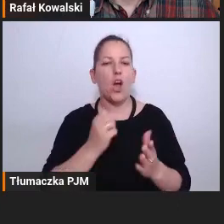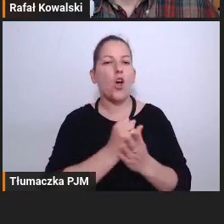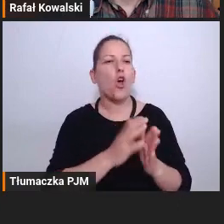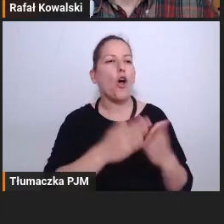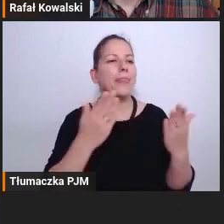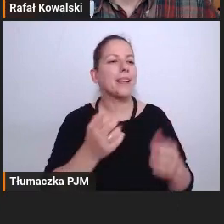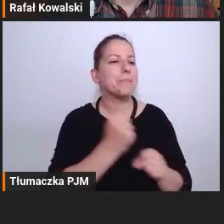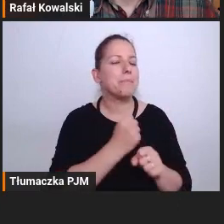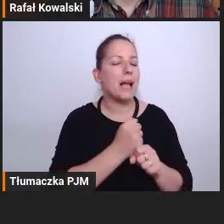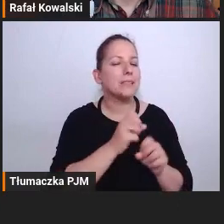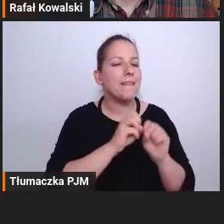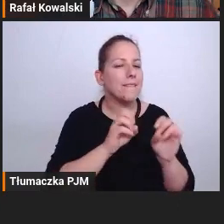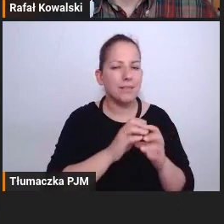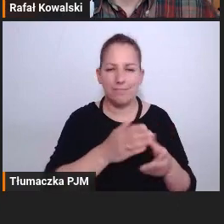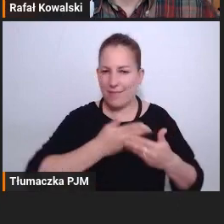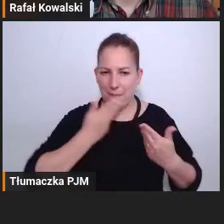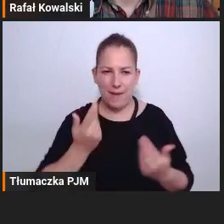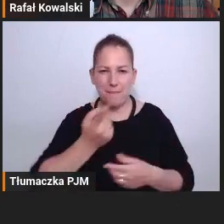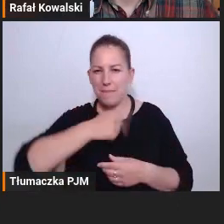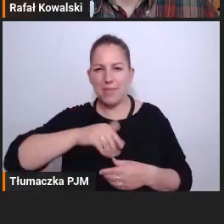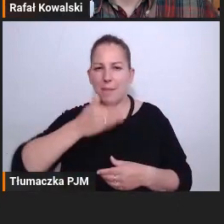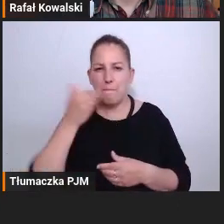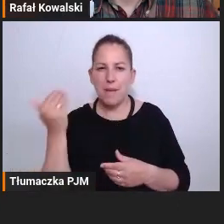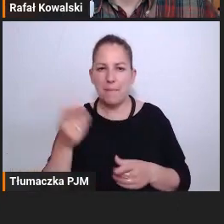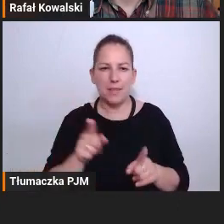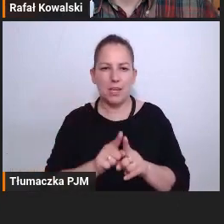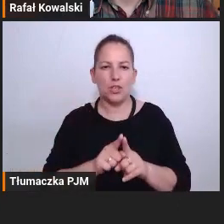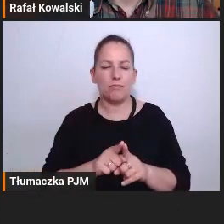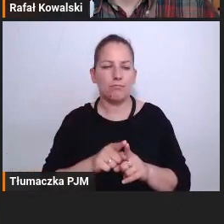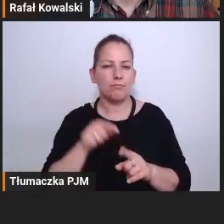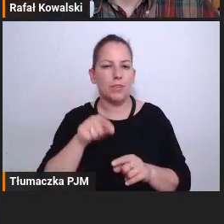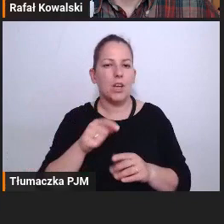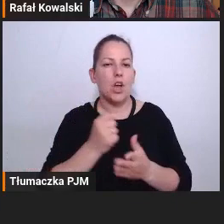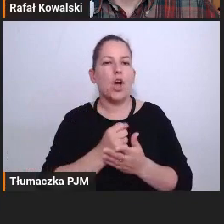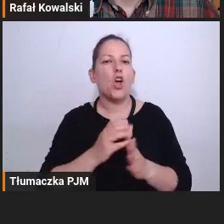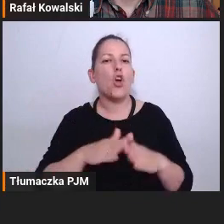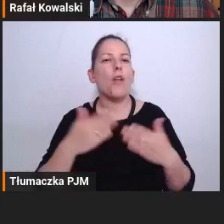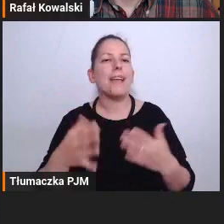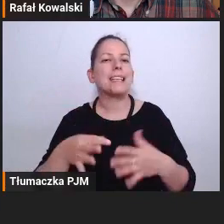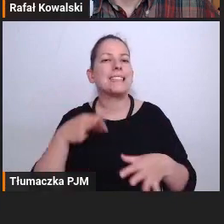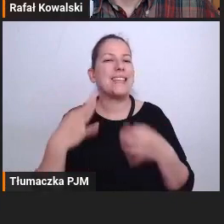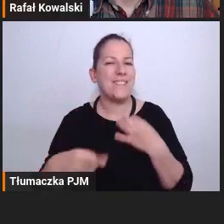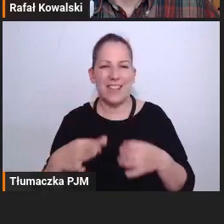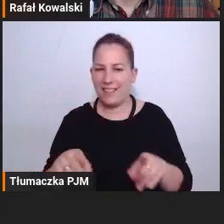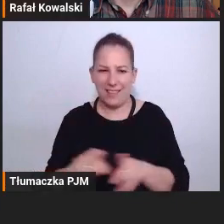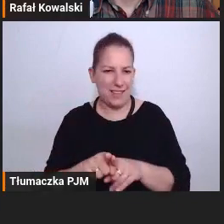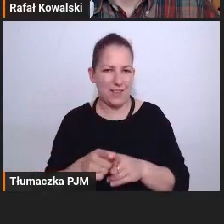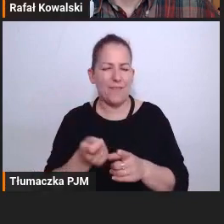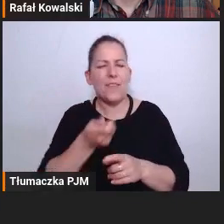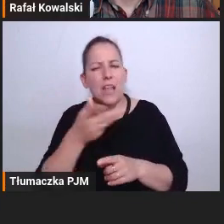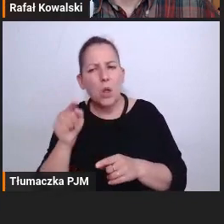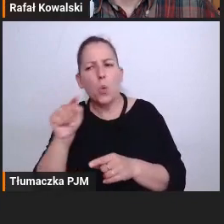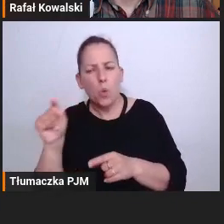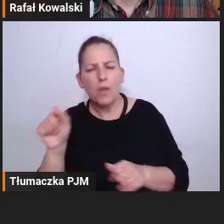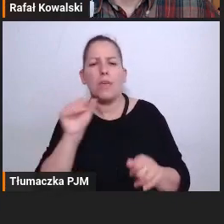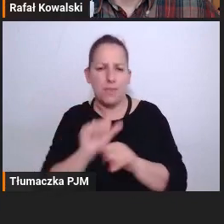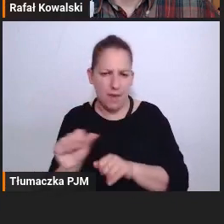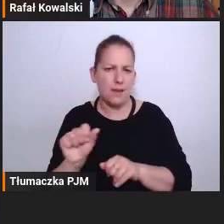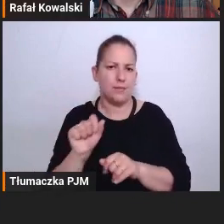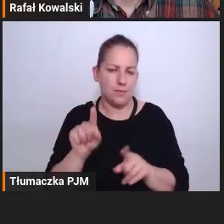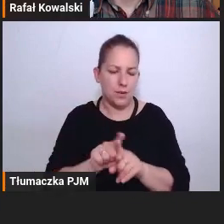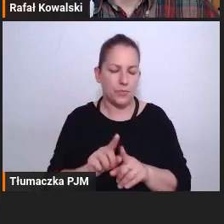siły wyższej, mało tego, my nawet nie mamy definicji siły wyższej w kodeksie cywilnym, który się tam w kilku miejscach do tej siły wyższej